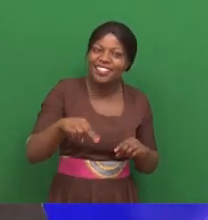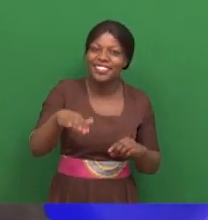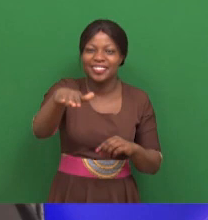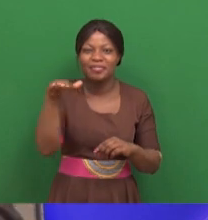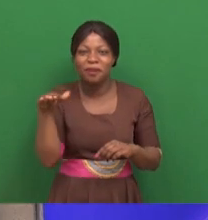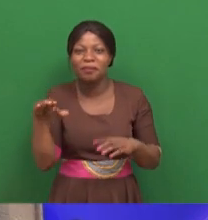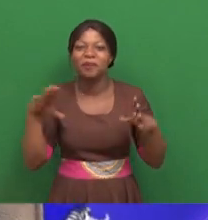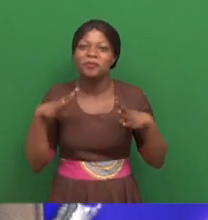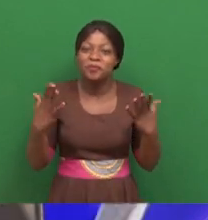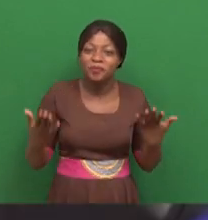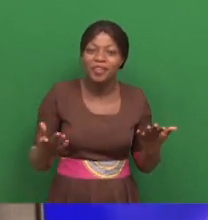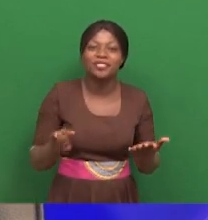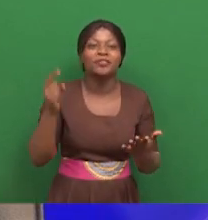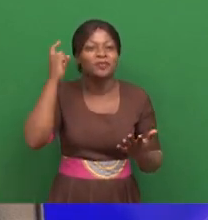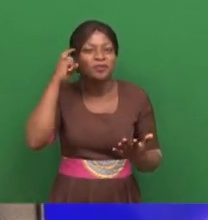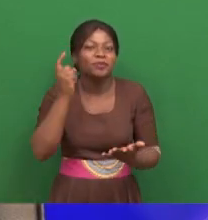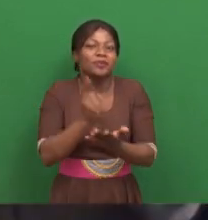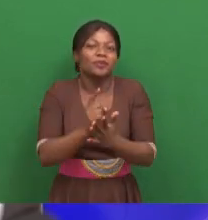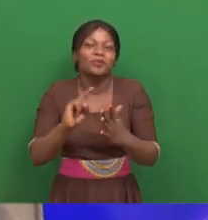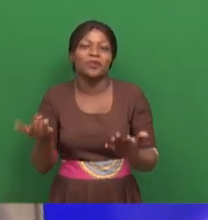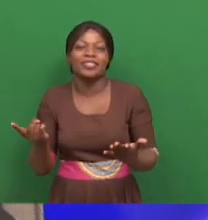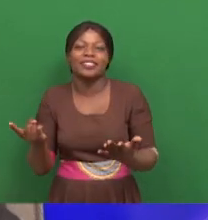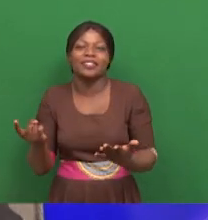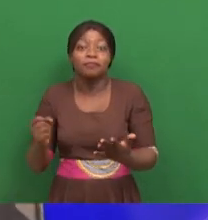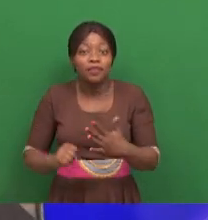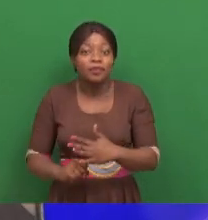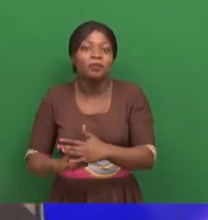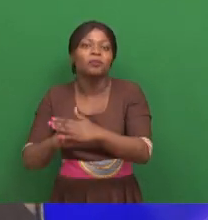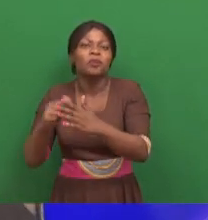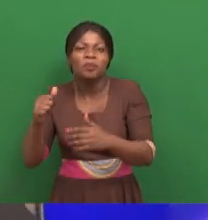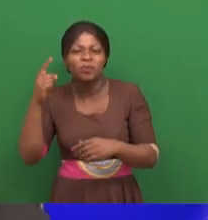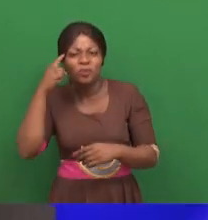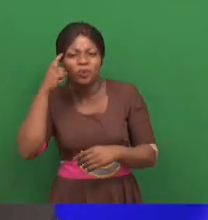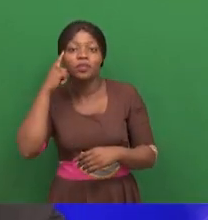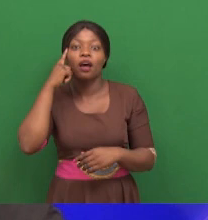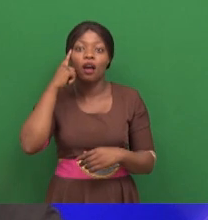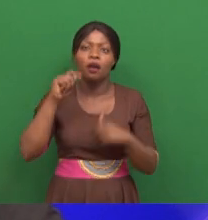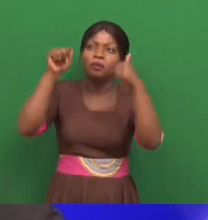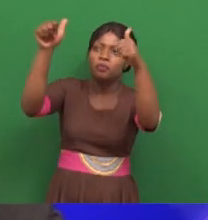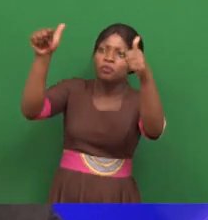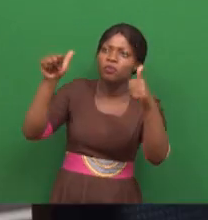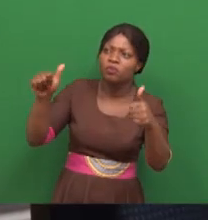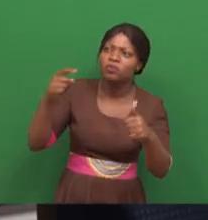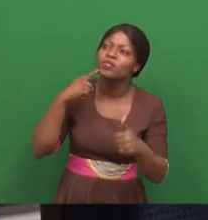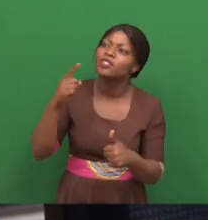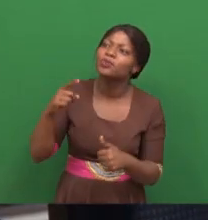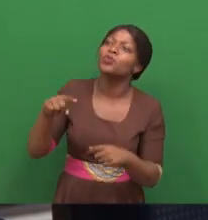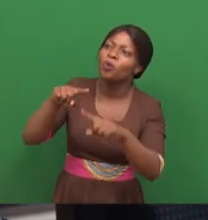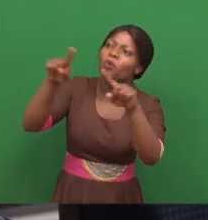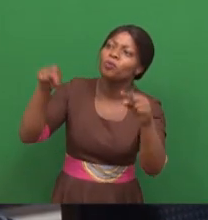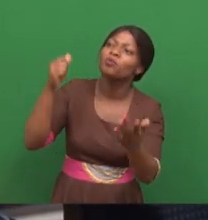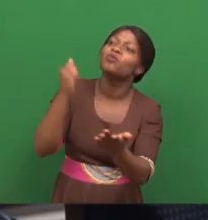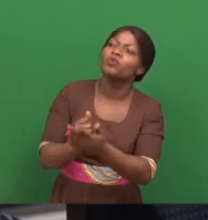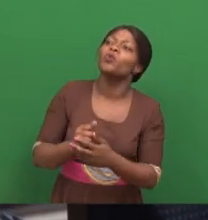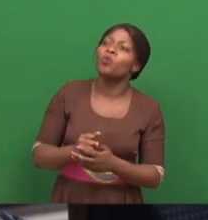yezimbabwe zvataurwa nababa chinoda zvinonamirwa pakombi izvozvo usati wakwira mukombi wotoona kuti pane certificate of fitness ari kundi